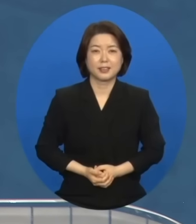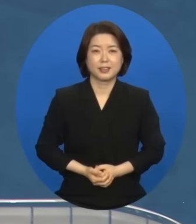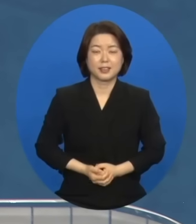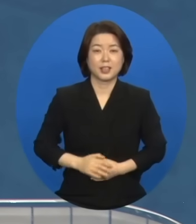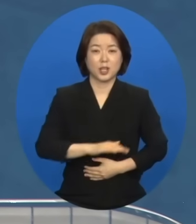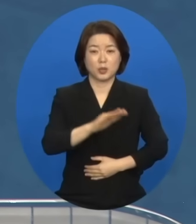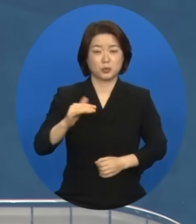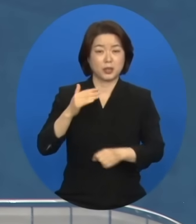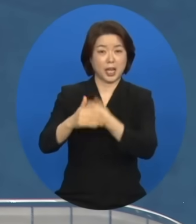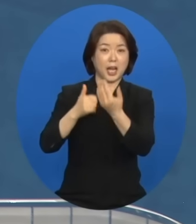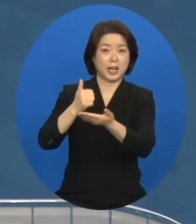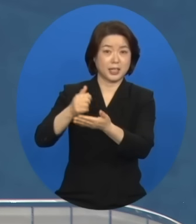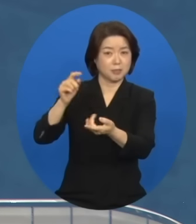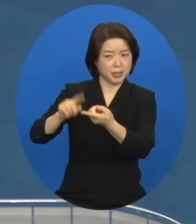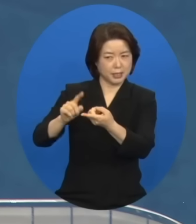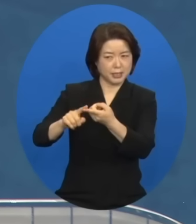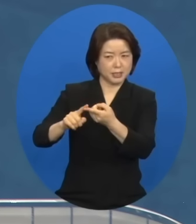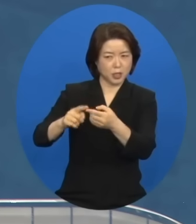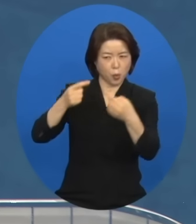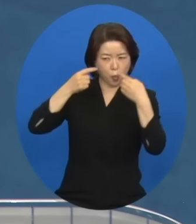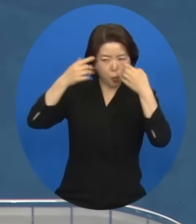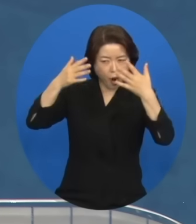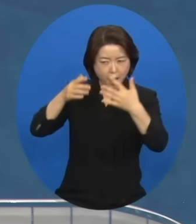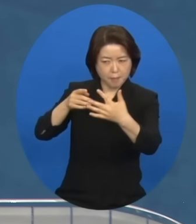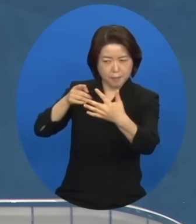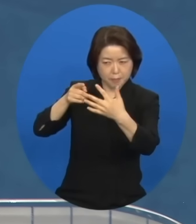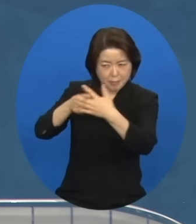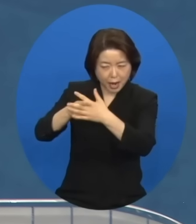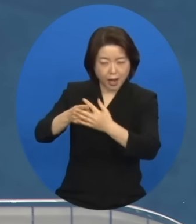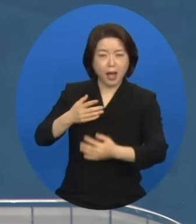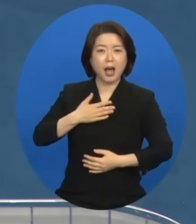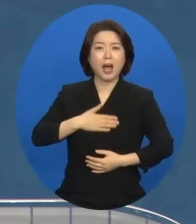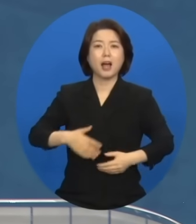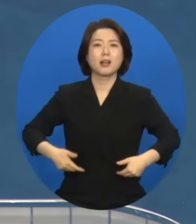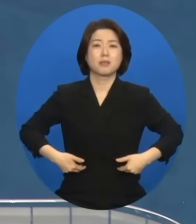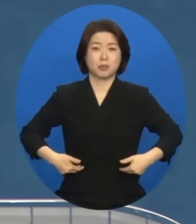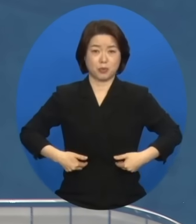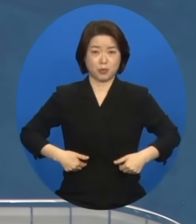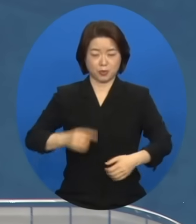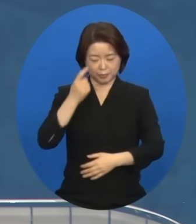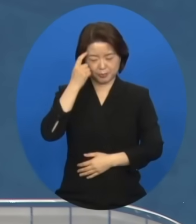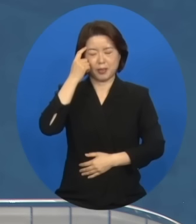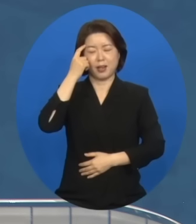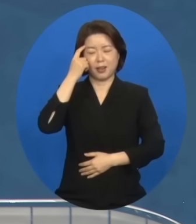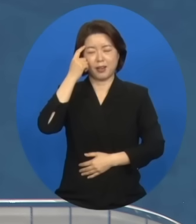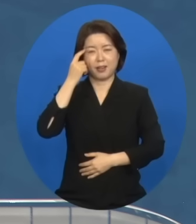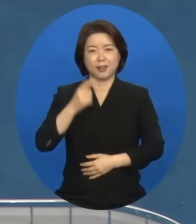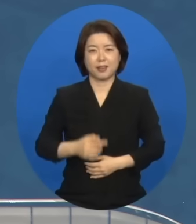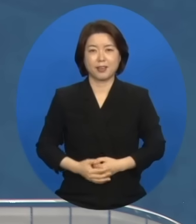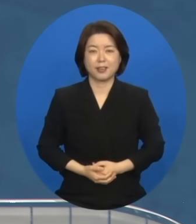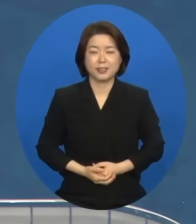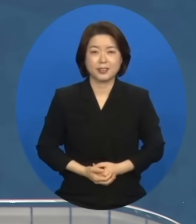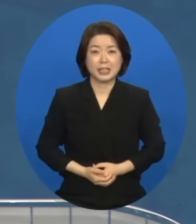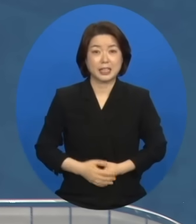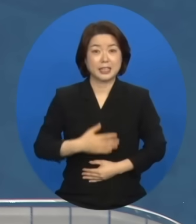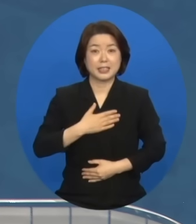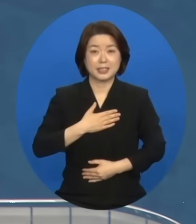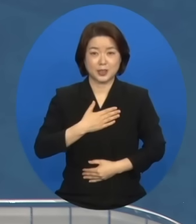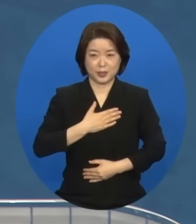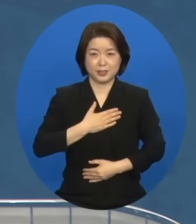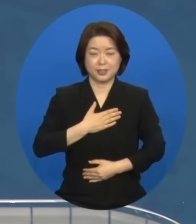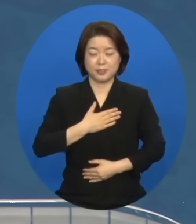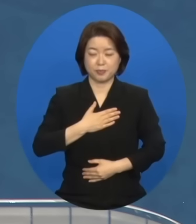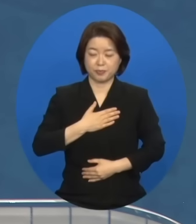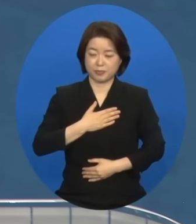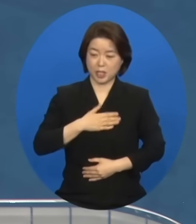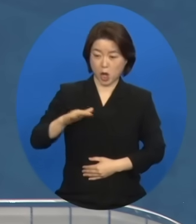우리가 하나님에 대해서 좀 더 명확히 알아야 할 것이 있다는 사실을 깨닫게 됩니다. 저는